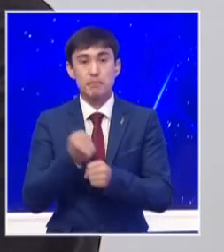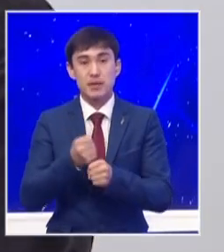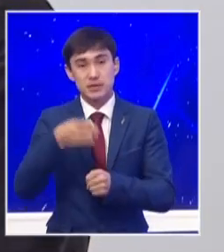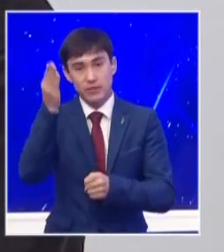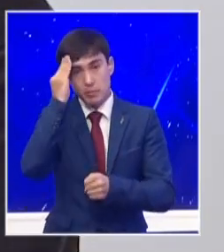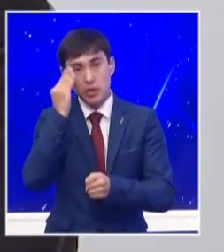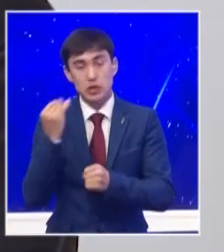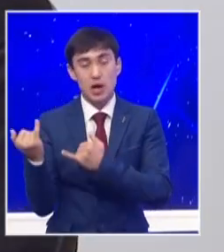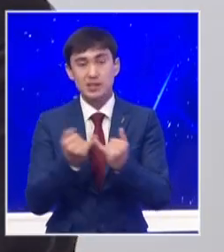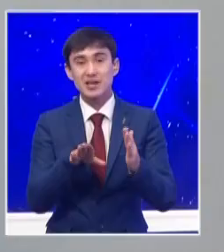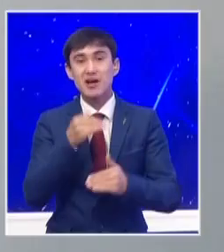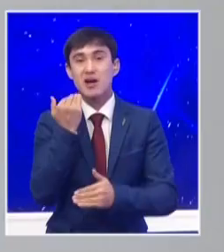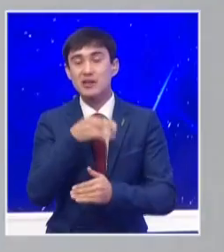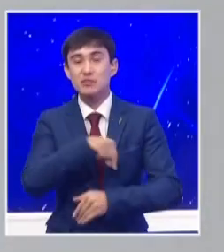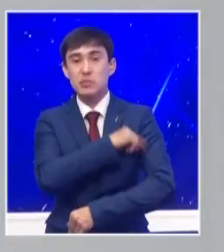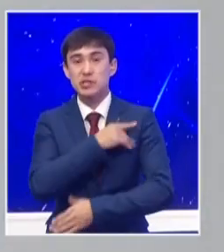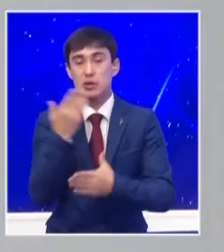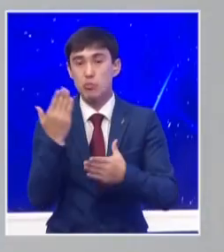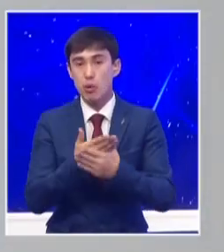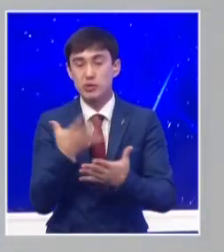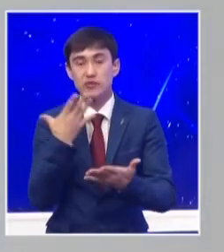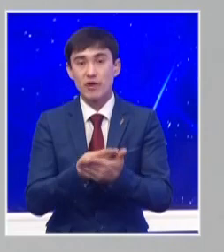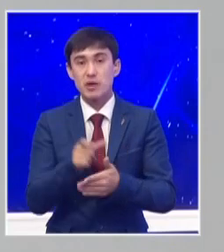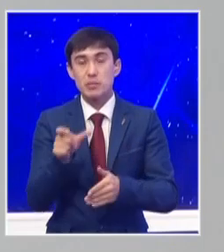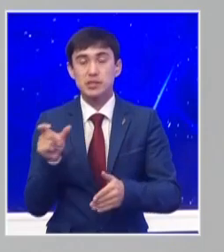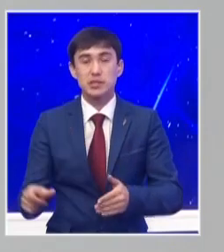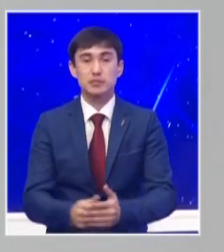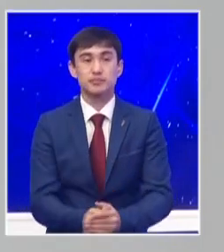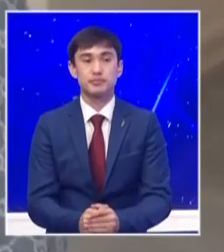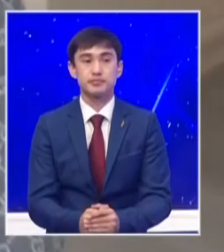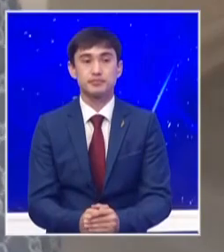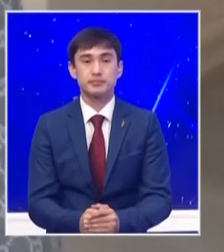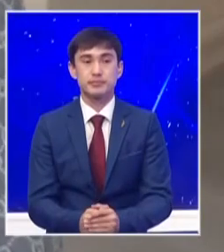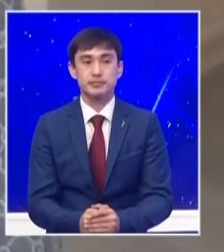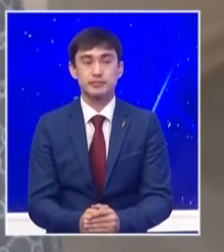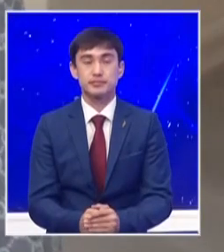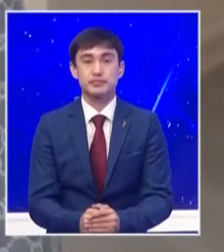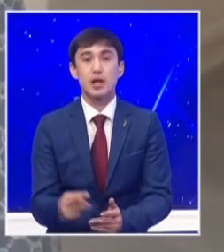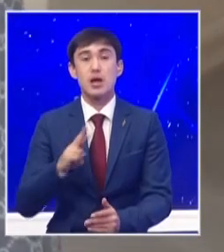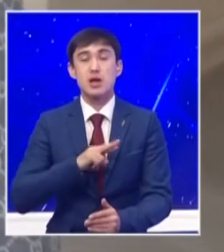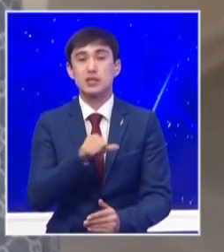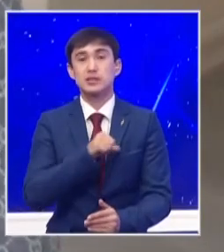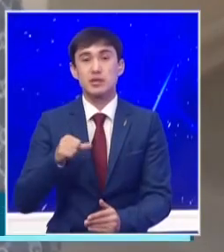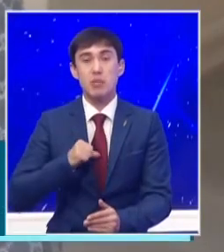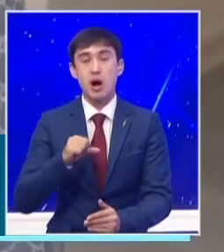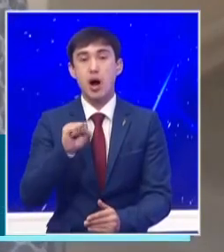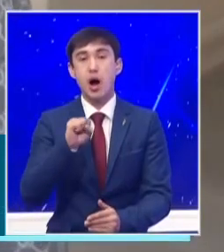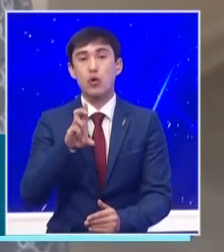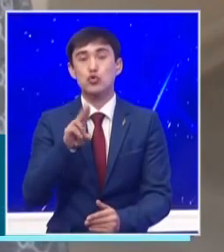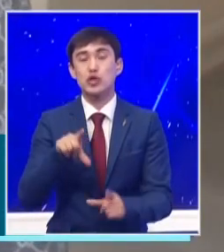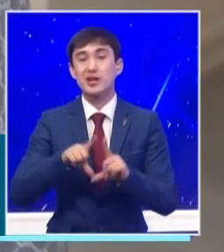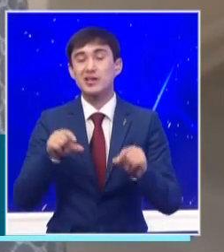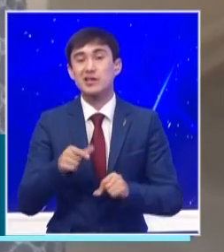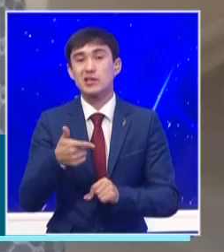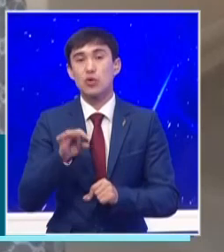знания для оказания качественной медицинской помощи своим пациентам я сама акушер-гинеколог И хотела бы